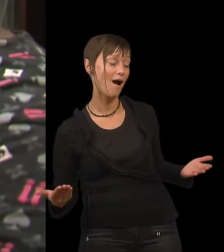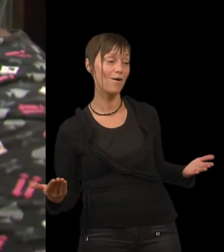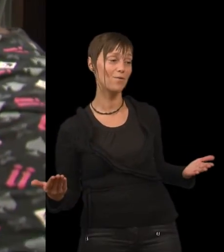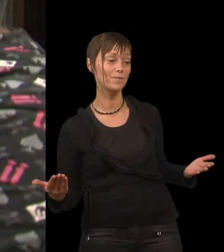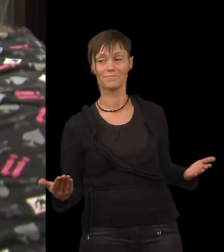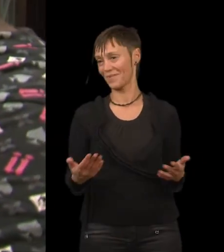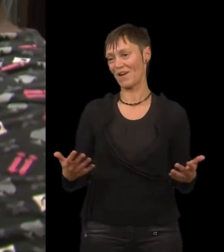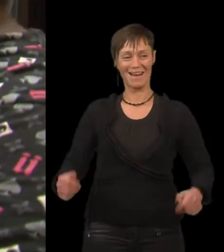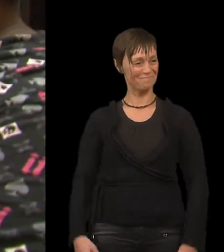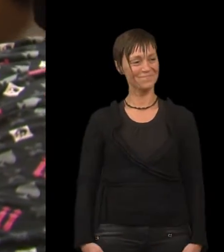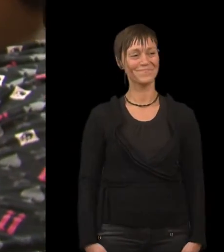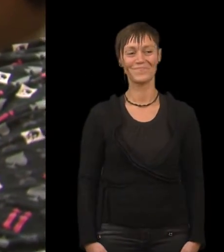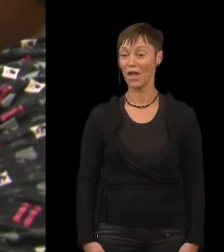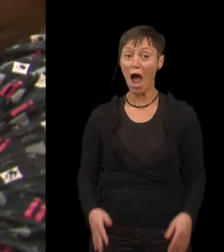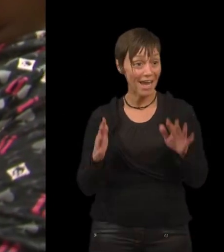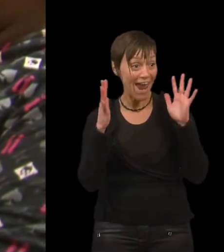Voilà.